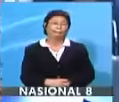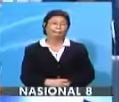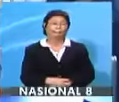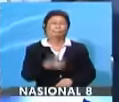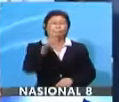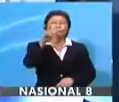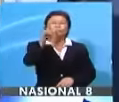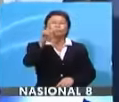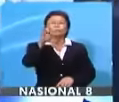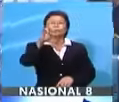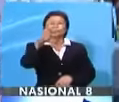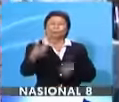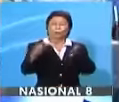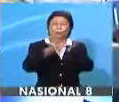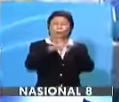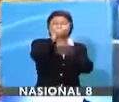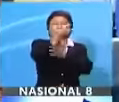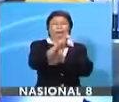Cheong Jun Hong mencatat